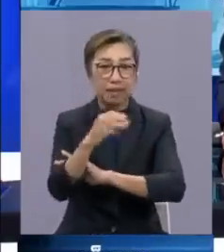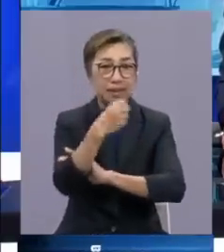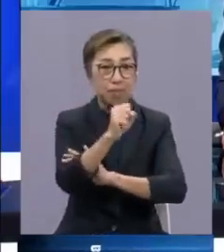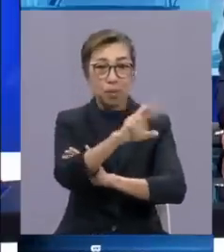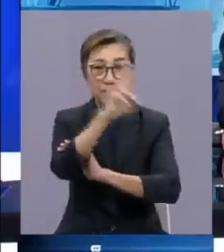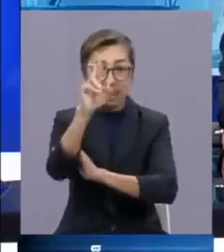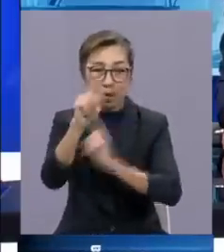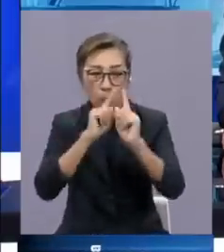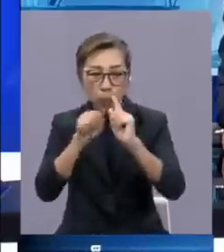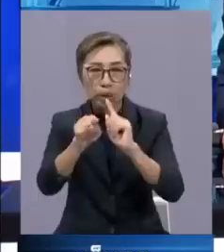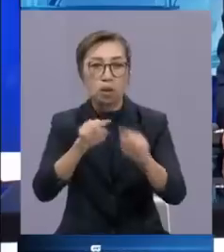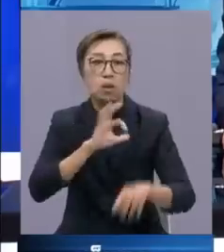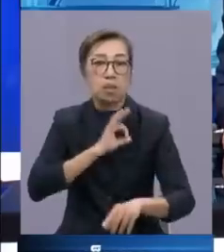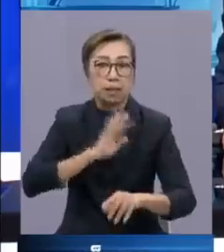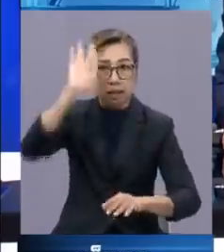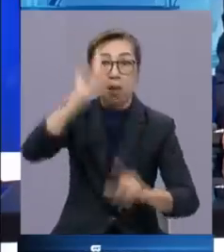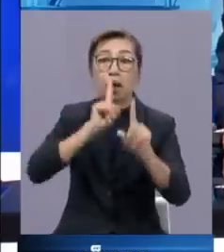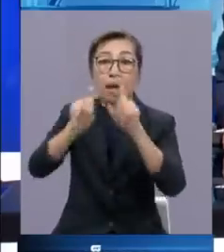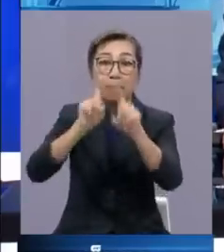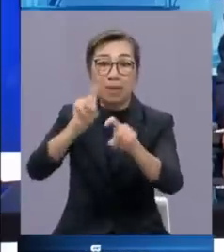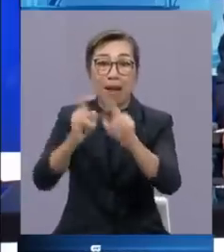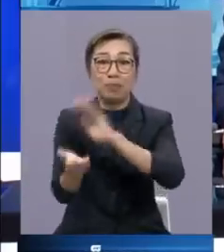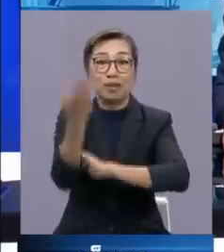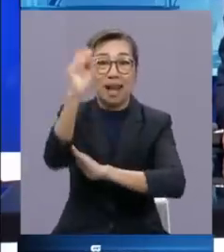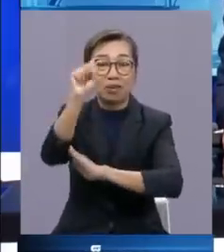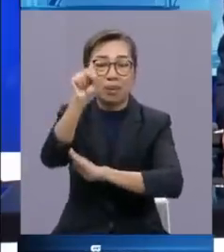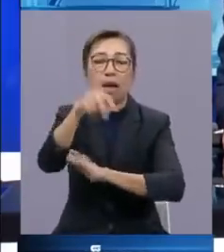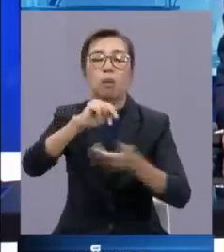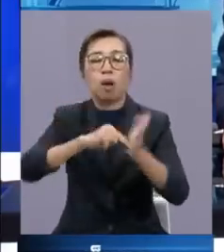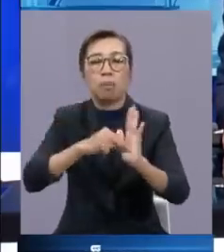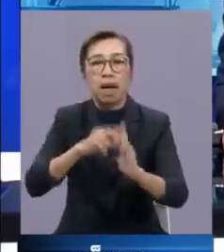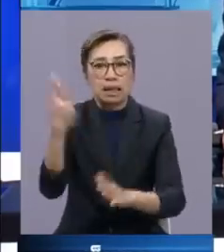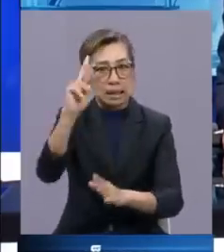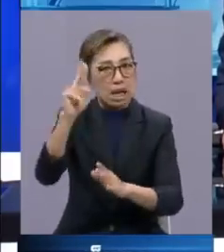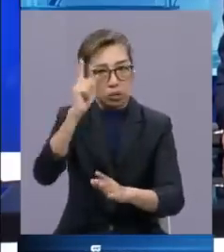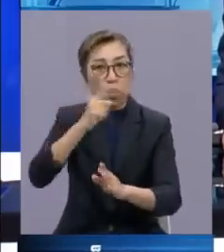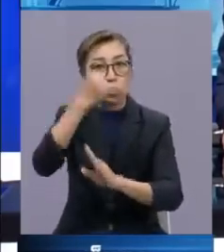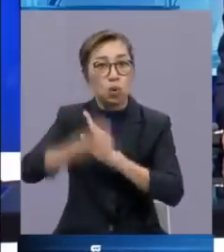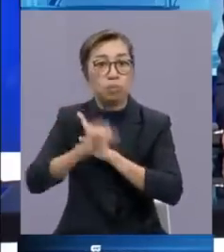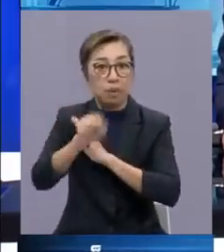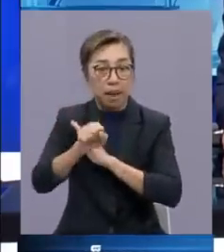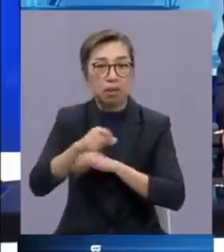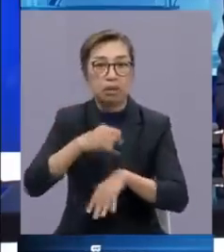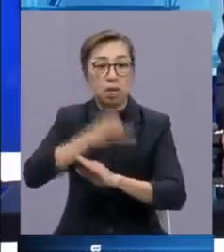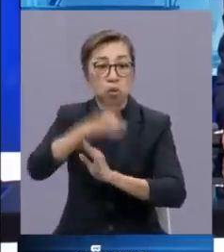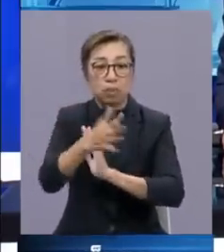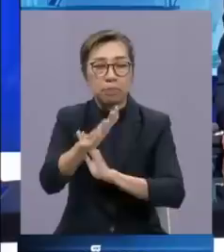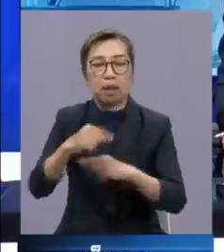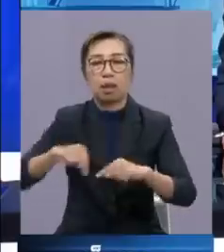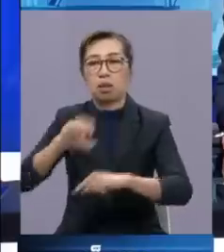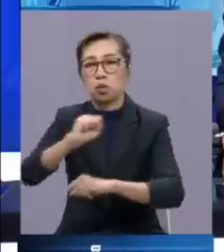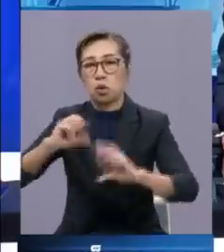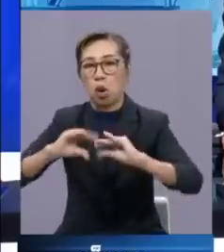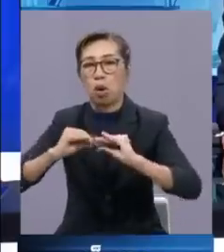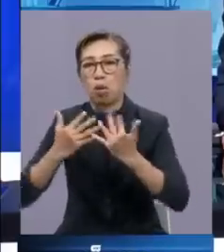ของการตอบข้อซักถามเนี่ยเอามาไว้ภาคเช้าเลยนะ ใช่ คือยังไงก็ต้องจบภายในครึ่งเช้าอ่ะไม่เช่นนั้นงานหลักก็คือการสัมมนาส.ส.จะ